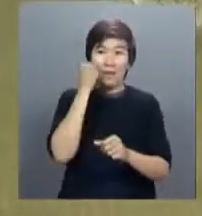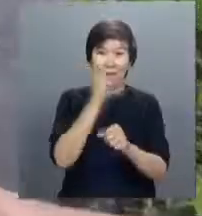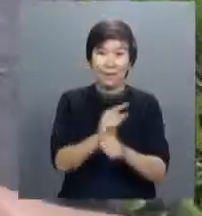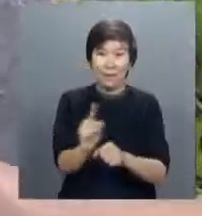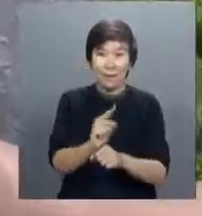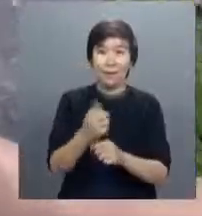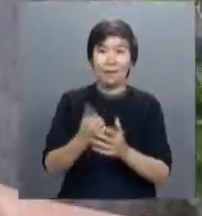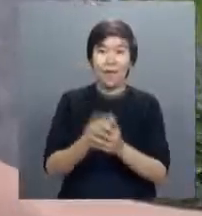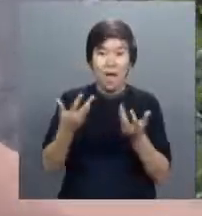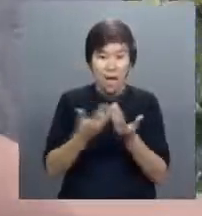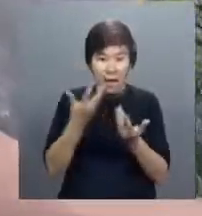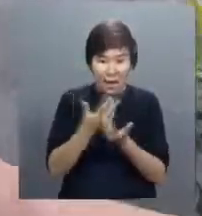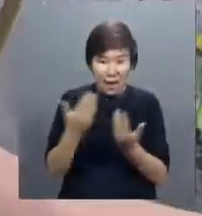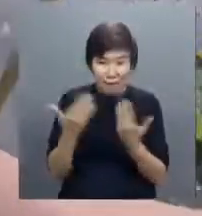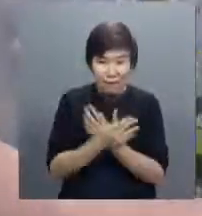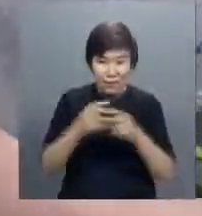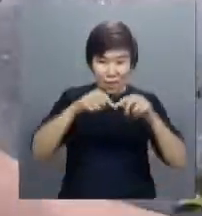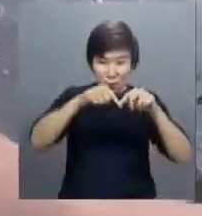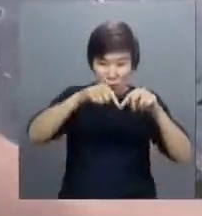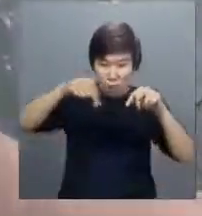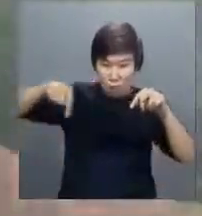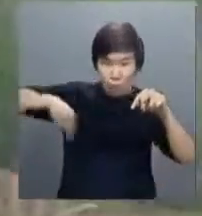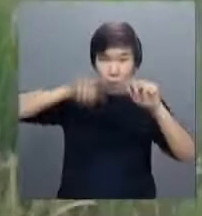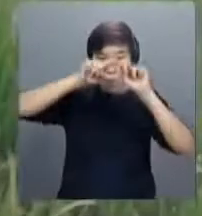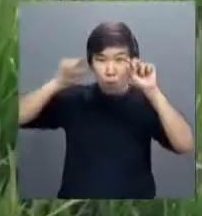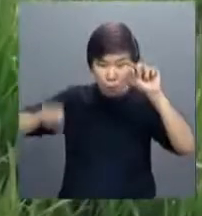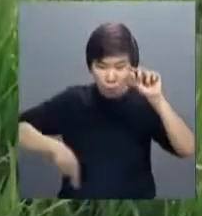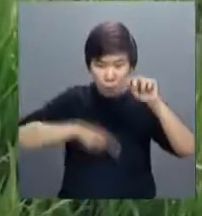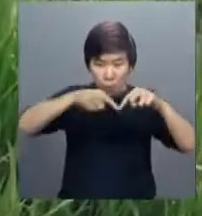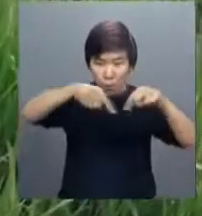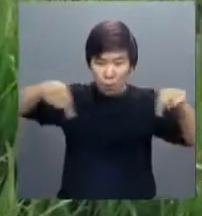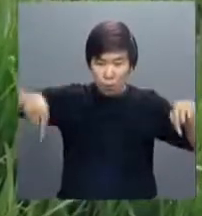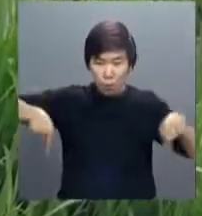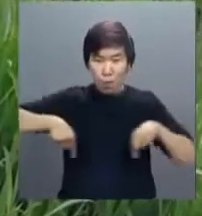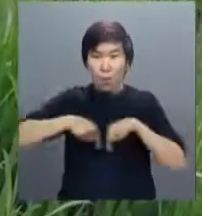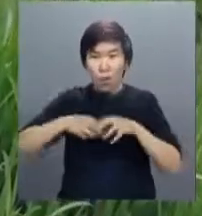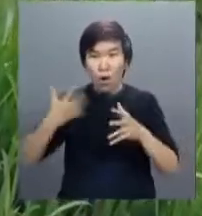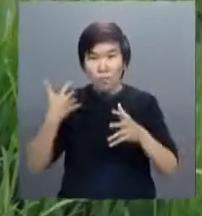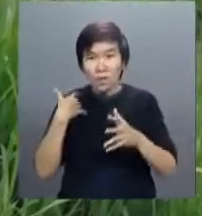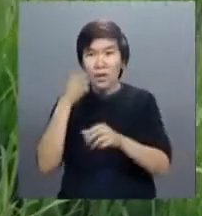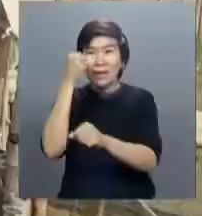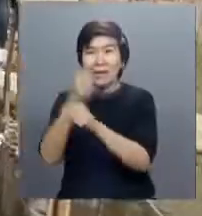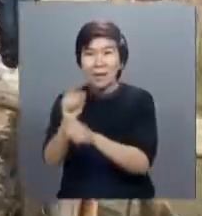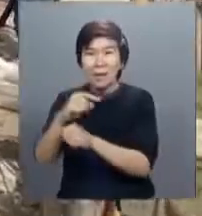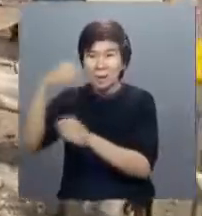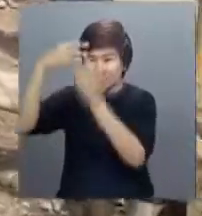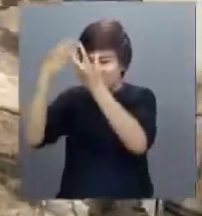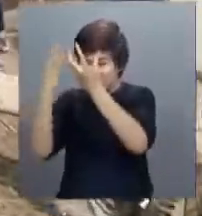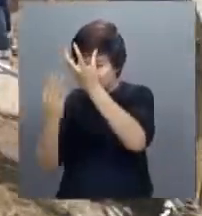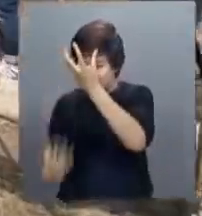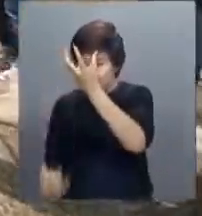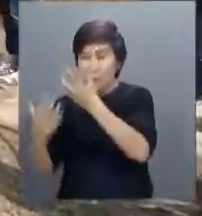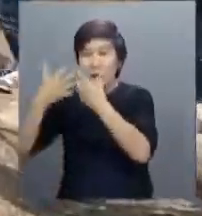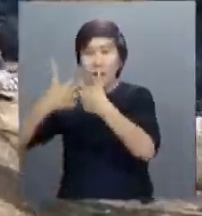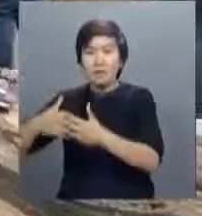งกลมและประยุกต์พวงมโหสถในงานประเพณีเป็นเครื่องมือไล่แมลงทั้งสวยงามปลูกข้าวได้จริงและสามารถกระตุ้